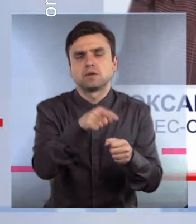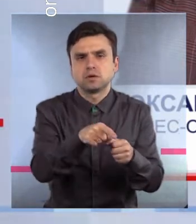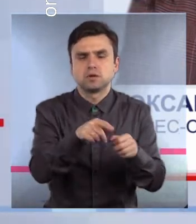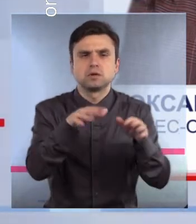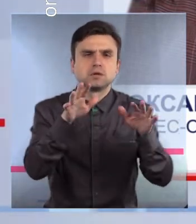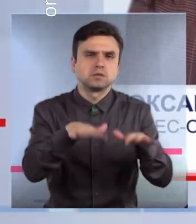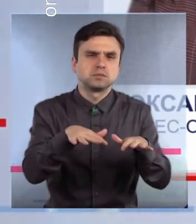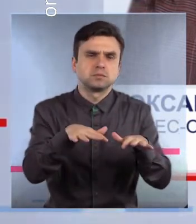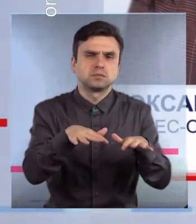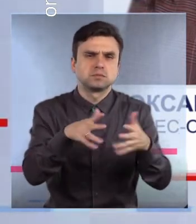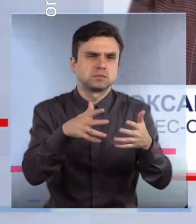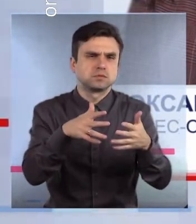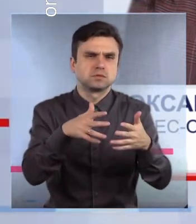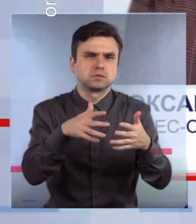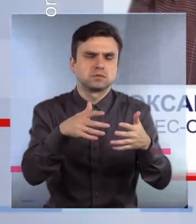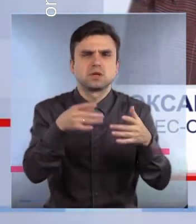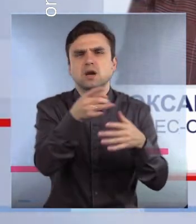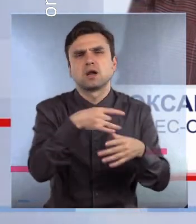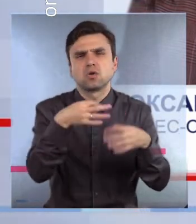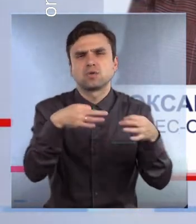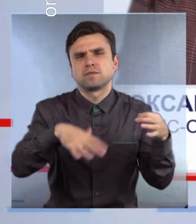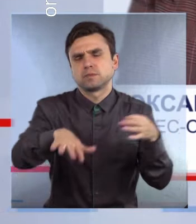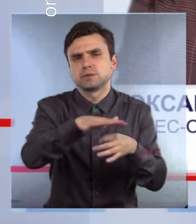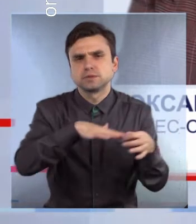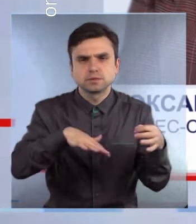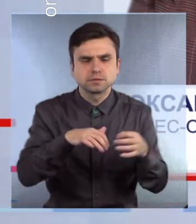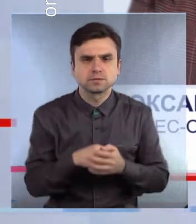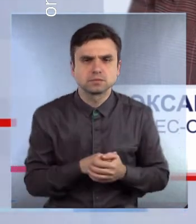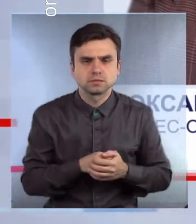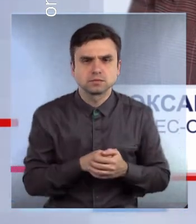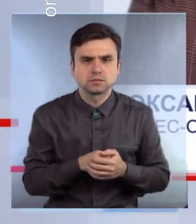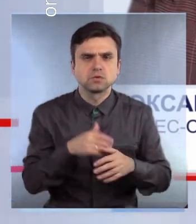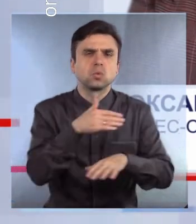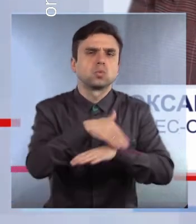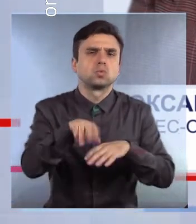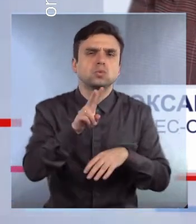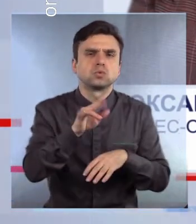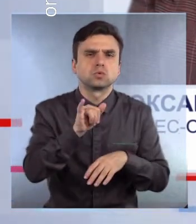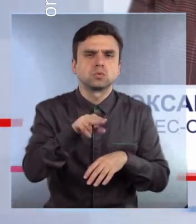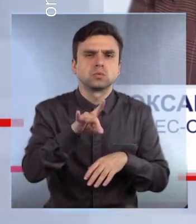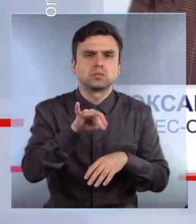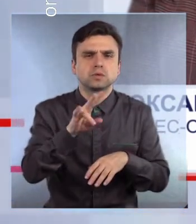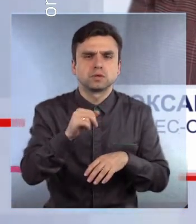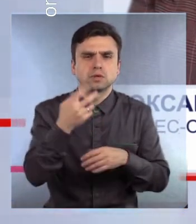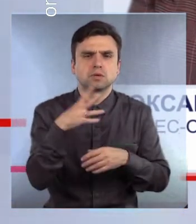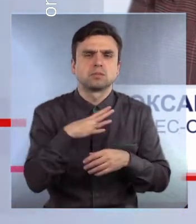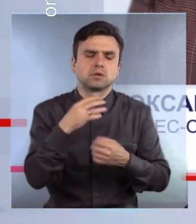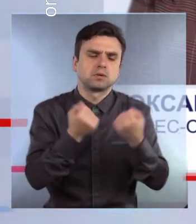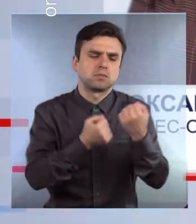районі. Саме по вулиці Купріна рухався автомобіль «Опель», який допустив наїзд